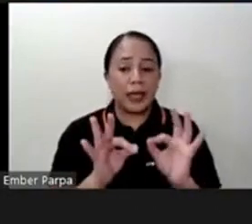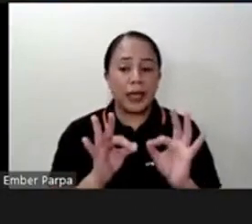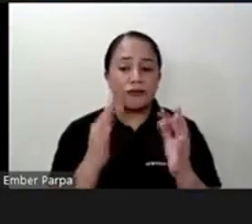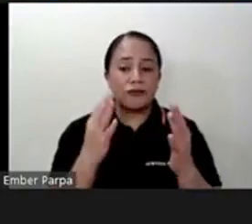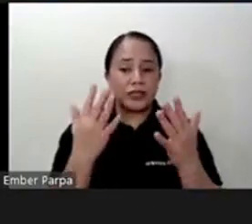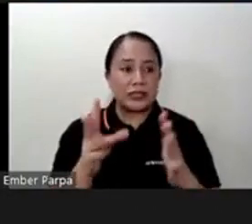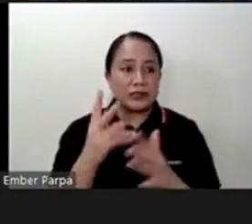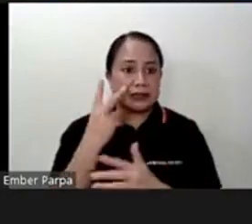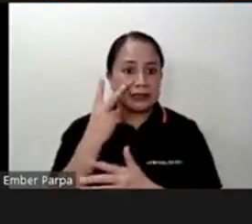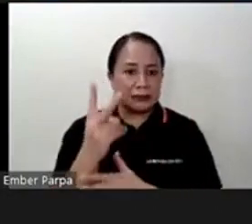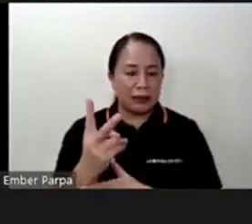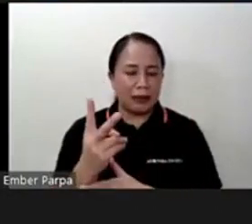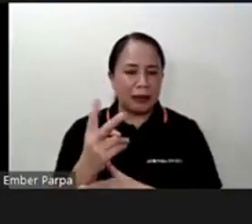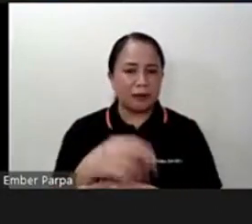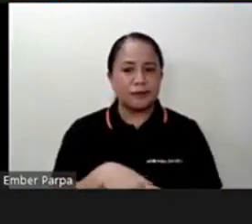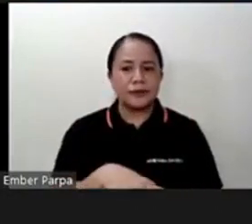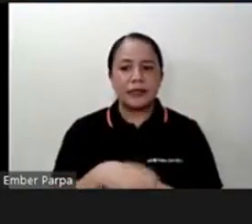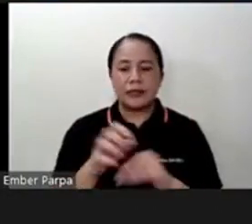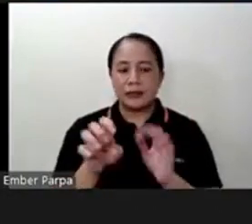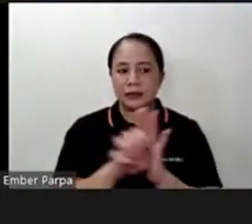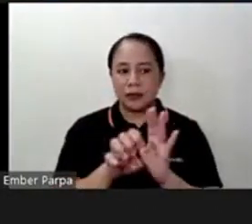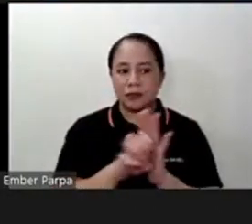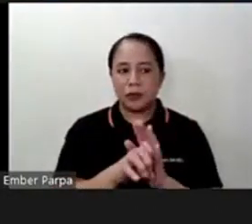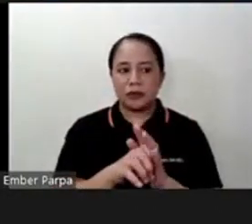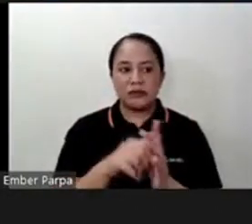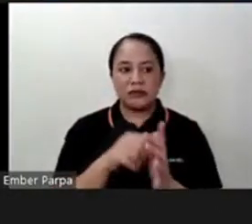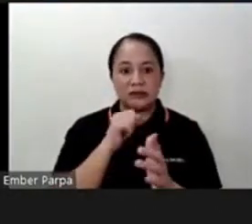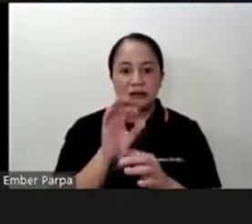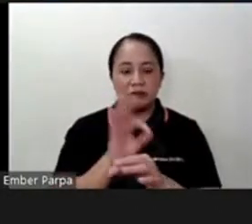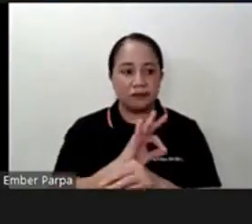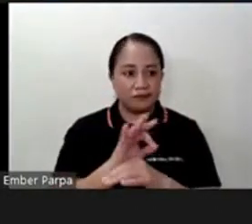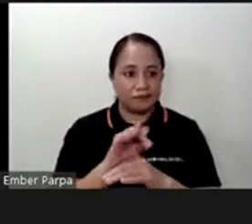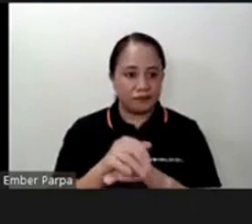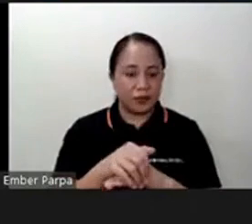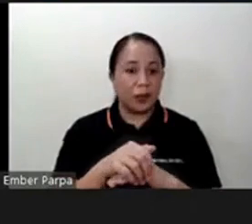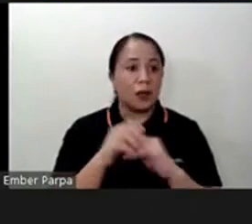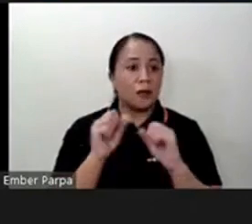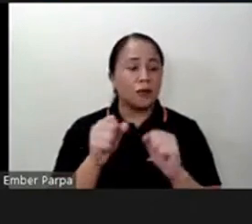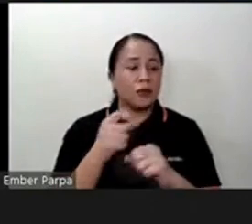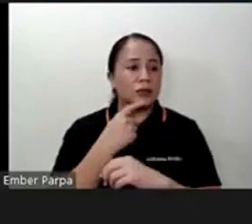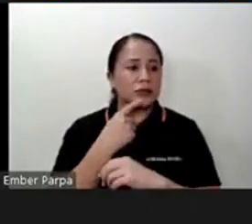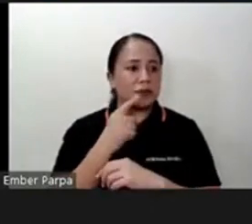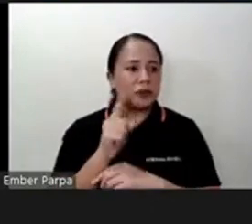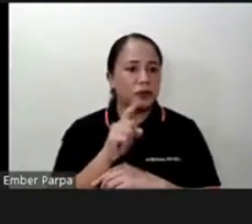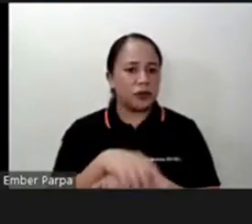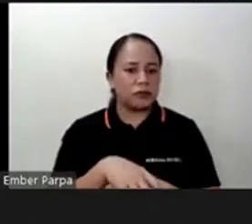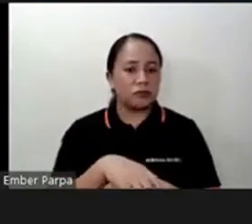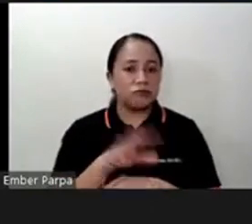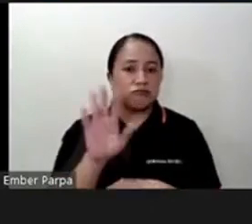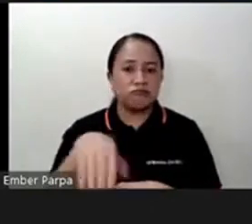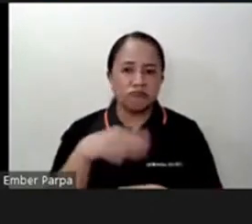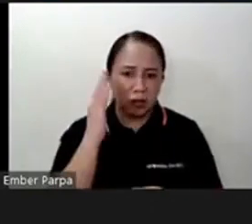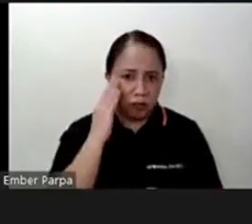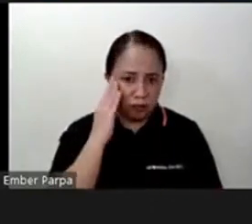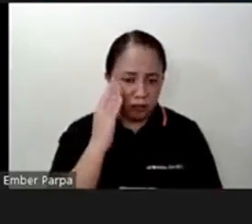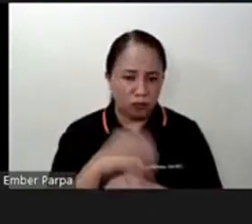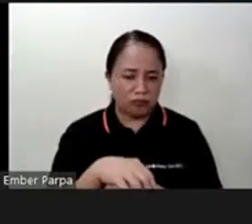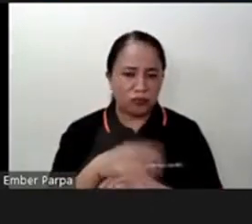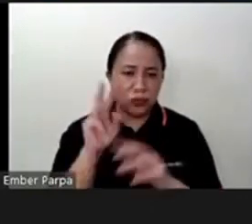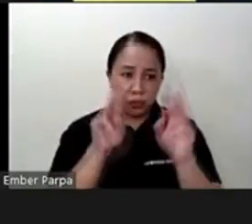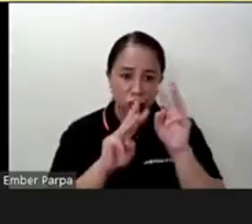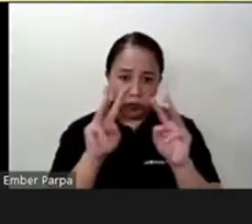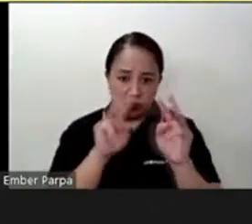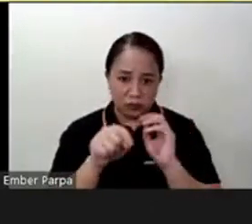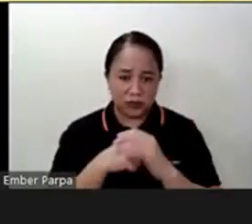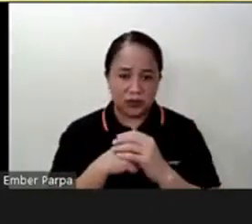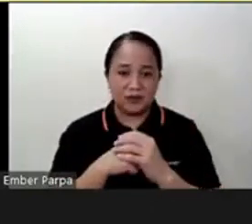seeing signs na, kunyari, hindi na siya functional, pwede mong sabihin, alam mo, nag-aalala ako para